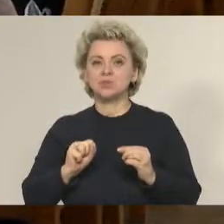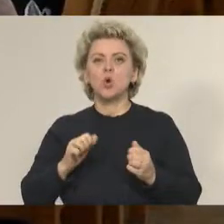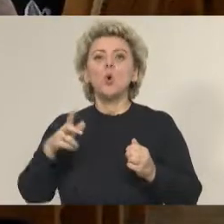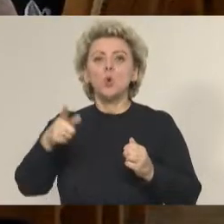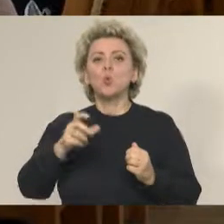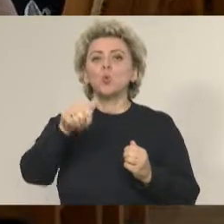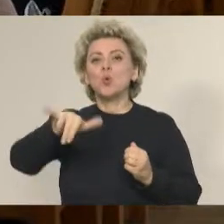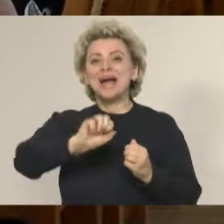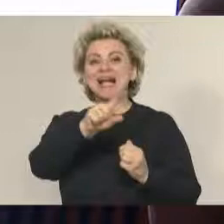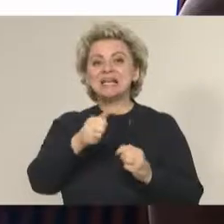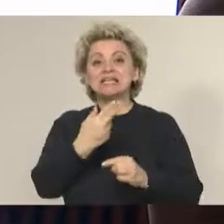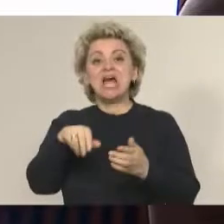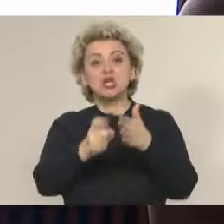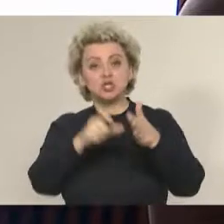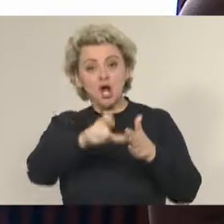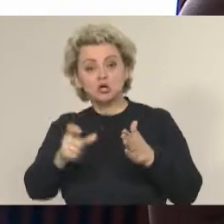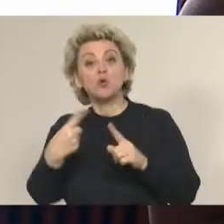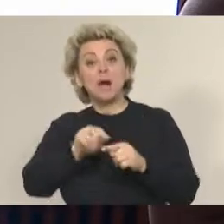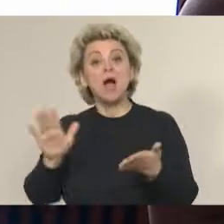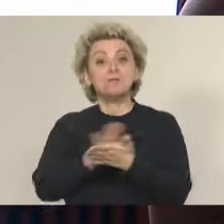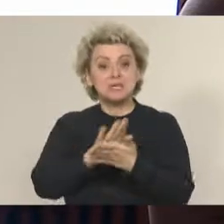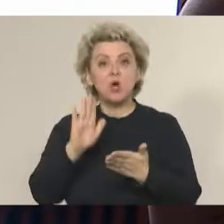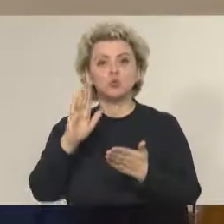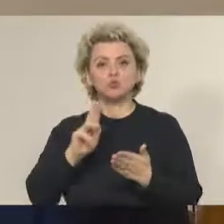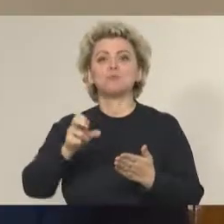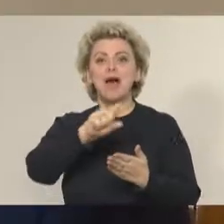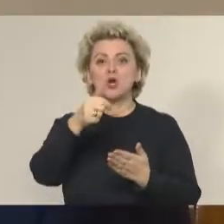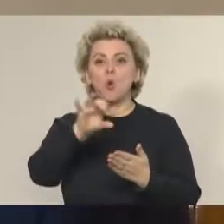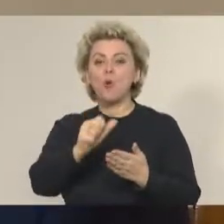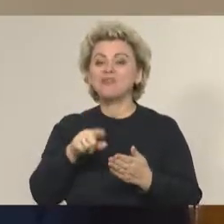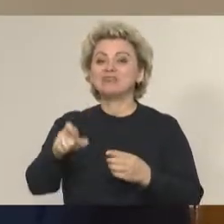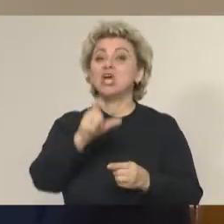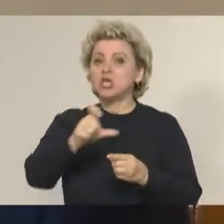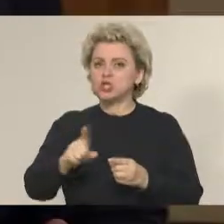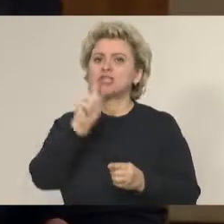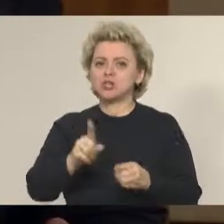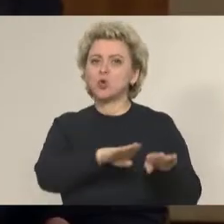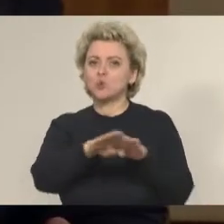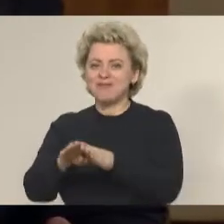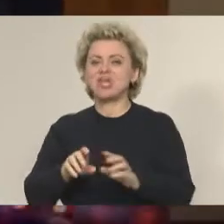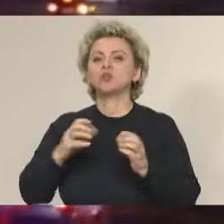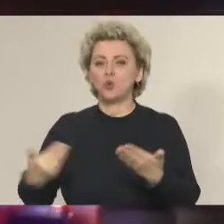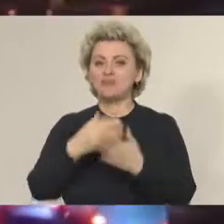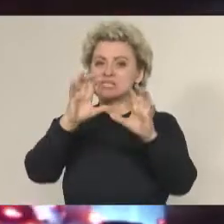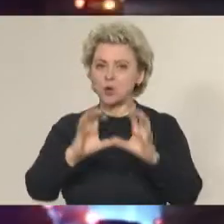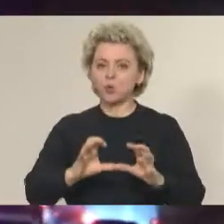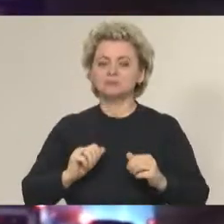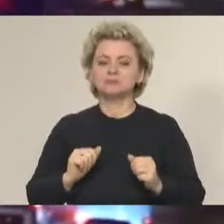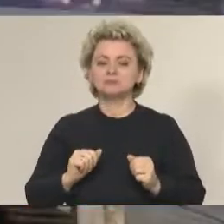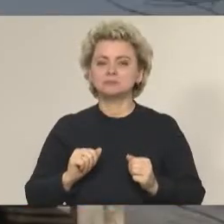Уголь для шахтеров Кинкоула пока гуманитарный, но скоро станет пайковым. Горняков должен уравнять новый закон.